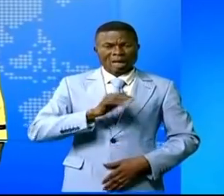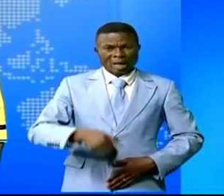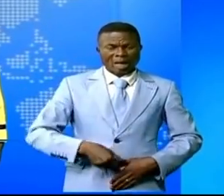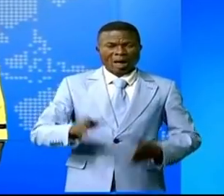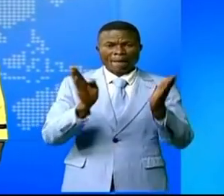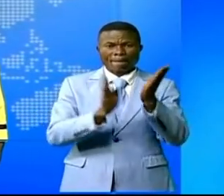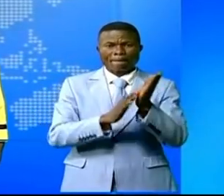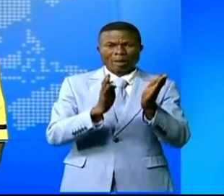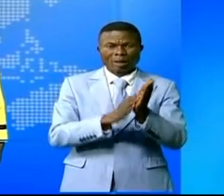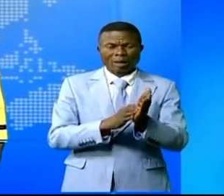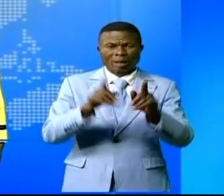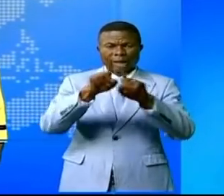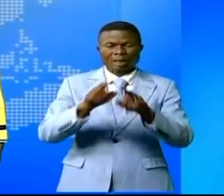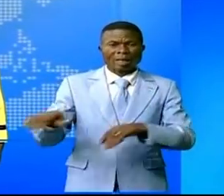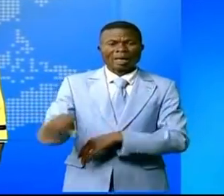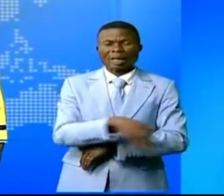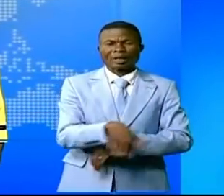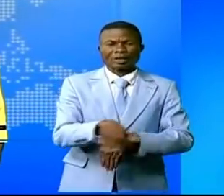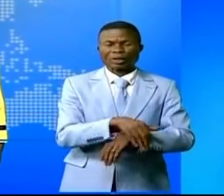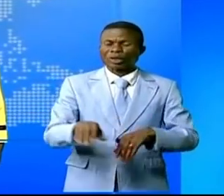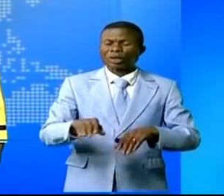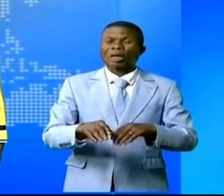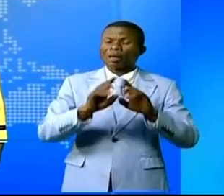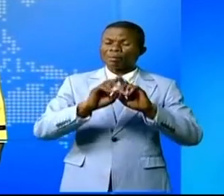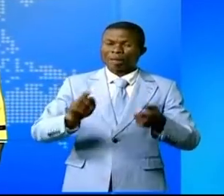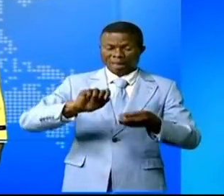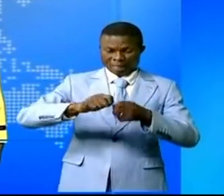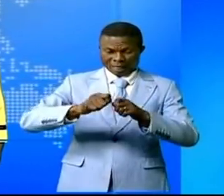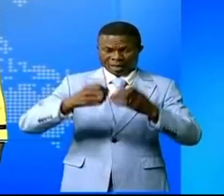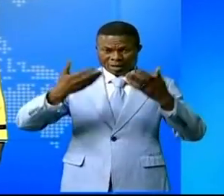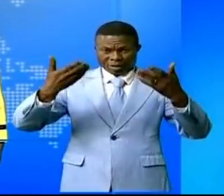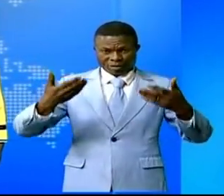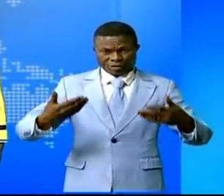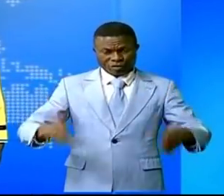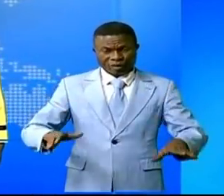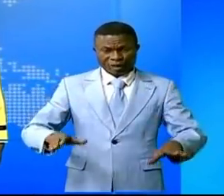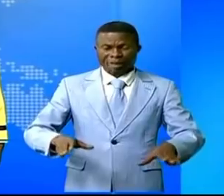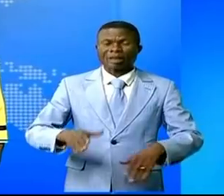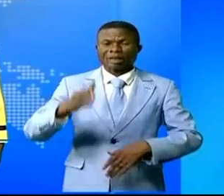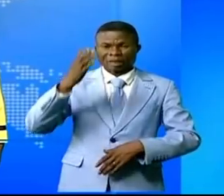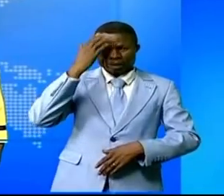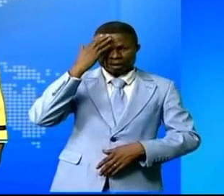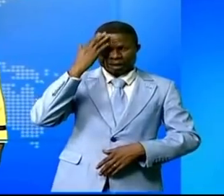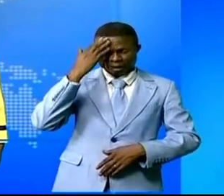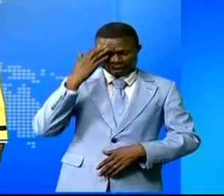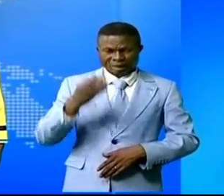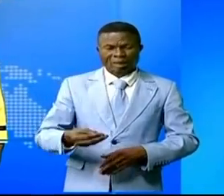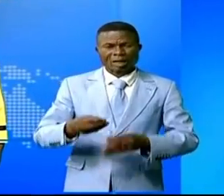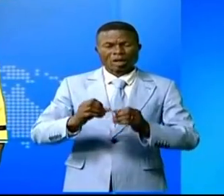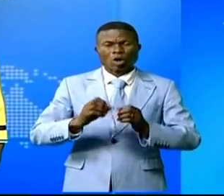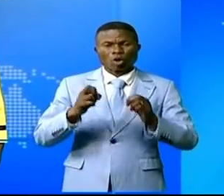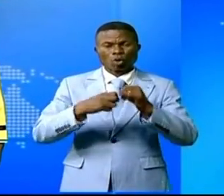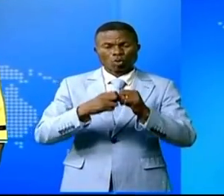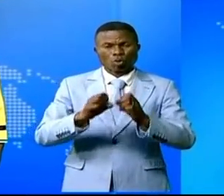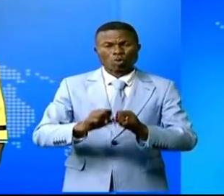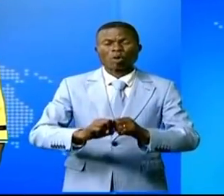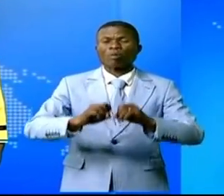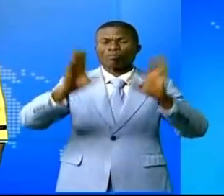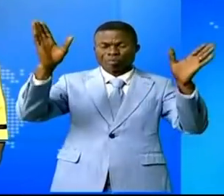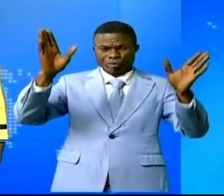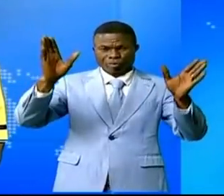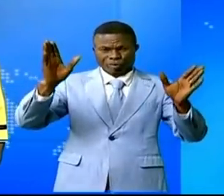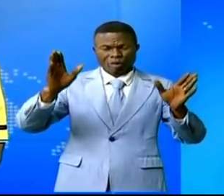Bandalungwa et Ngiringiri. Toutefois, le rétablissement de l'électricité pourra intervenir aussitôt que les